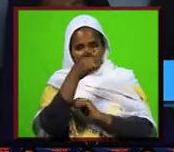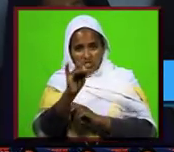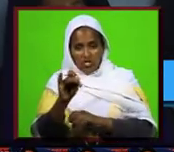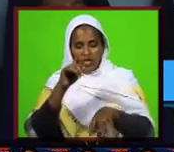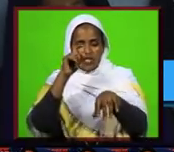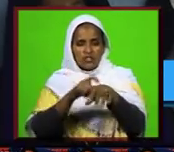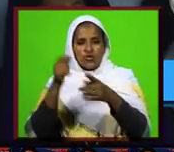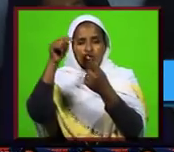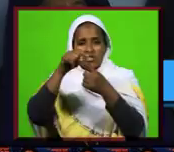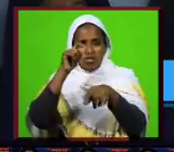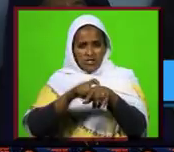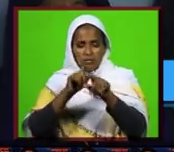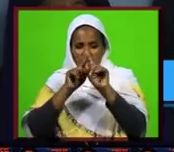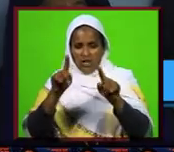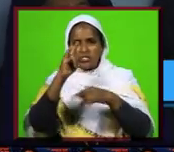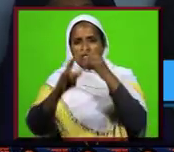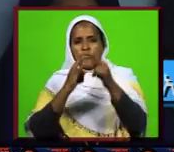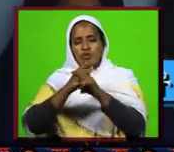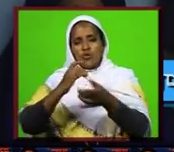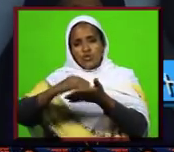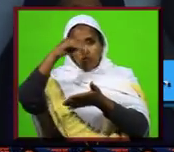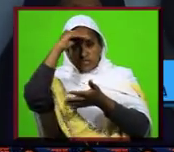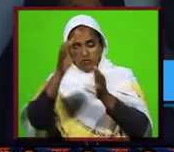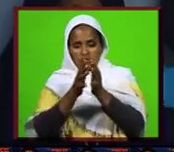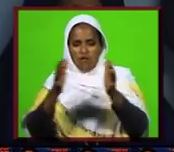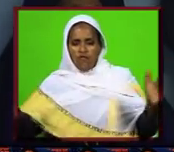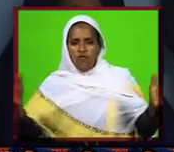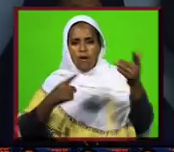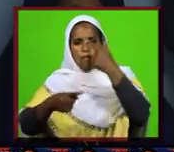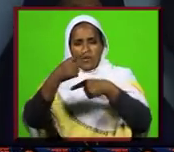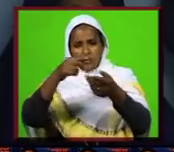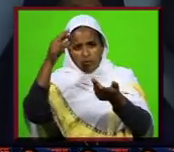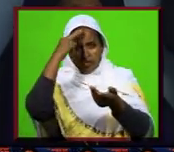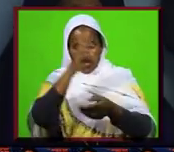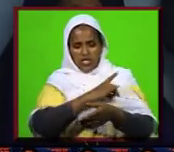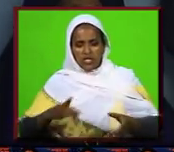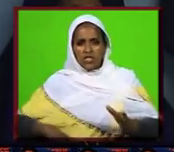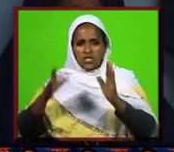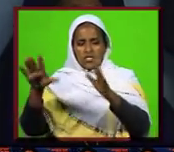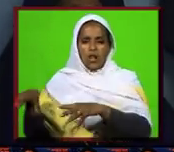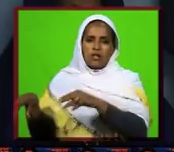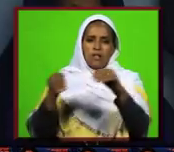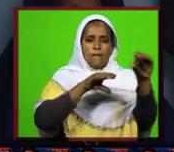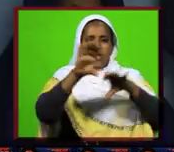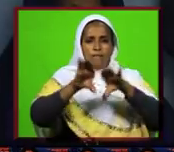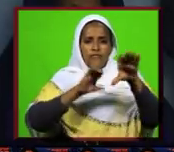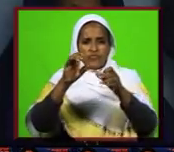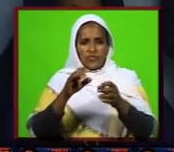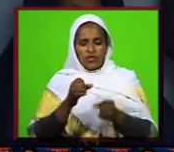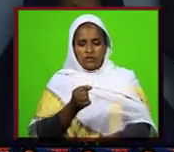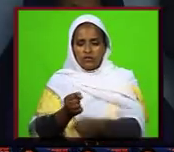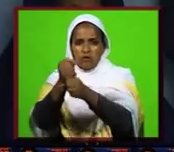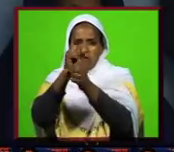እንጂ ከጊዜ ወደ ጊዜ በተለይም የዘመናዊ ትምህርት እየተስፋፋ በመምጣቱ ምዕመናንም ለተማሪዎቹ የሚያደርጉት